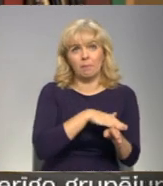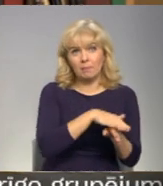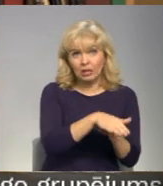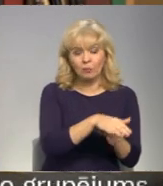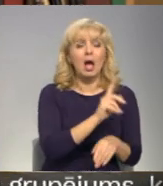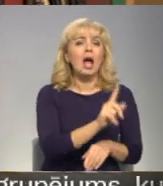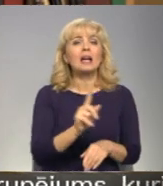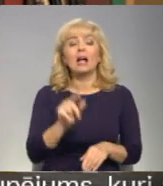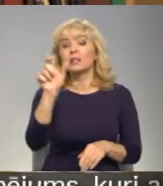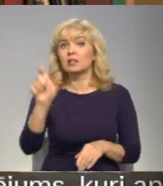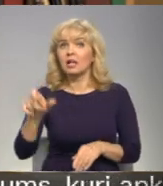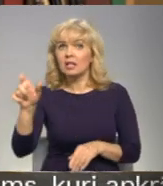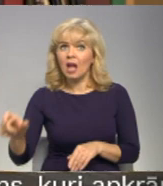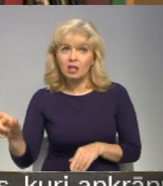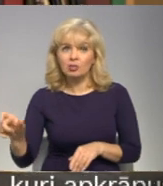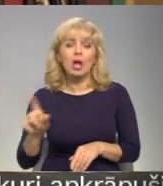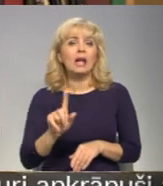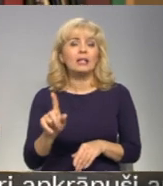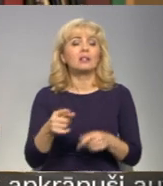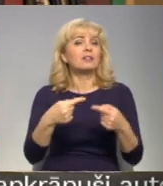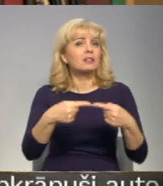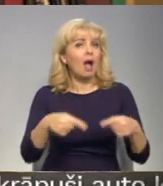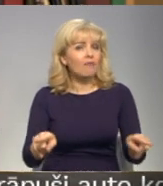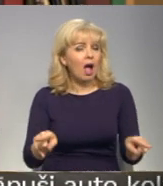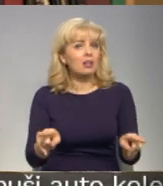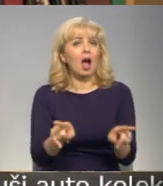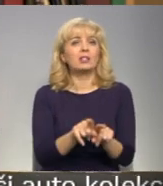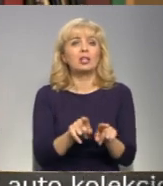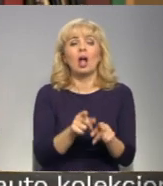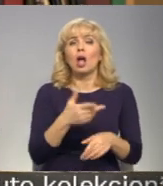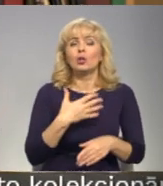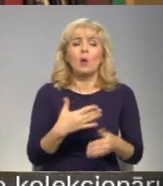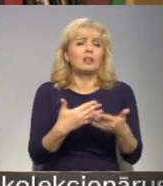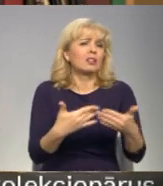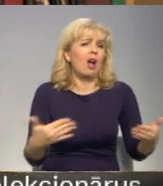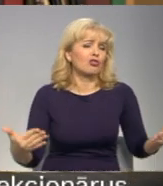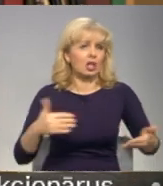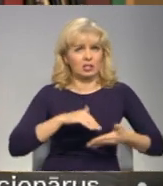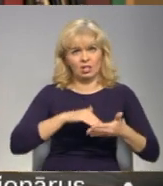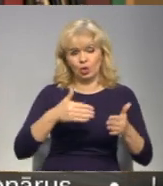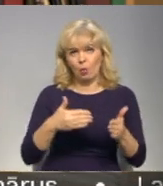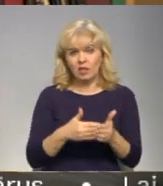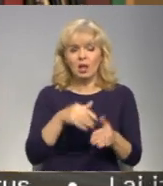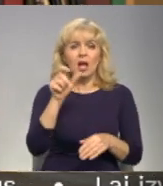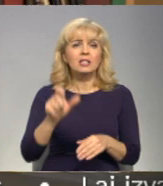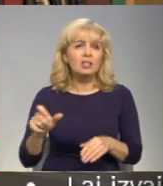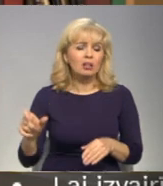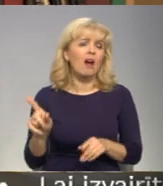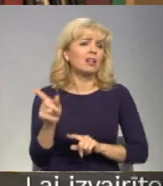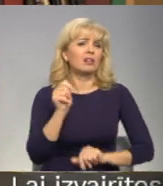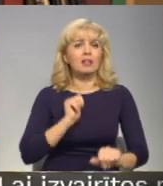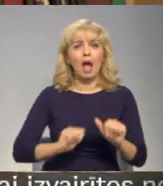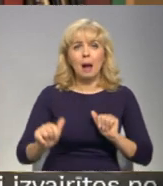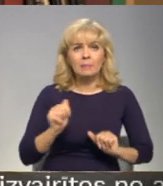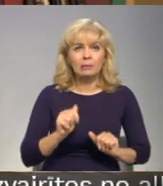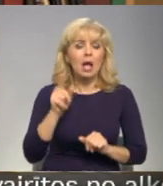jo katrs klients ir savādāks un ir ļoti dažādas situācijas. Ir cilvēki, kas ir ļoti neapmierināti